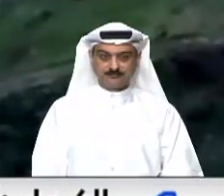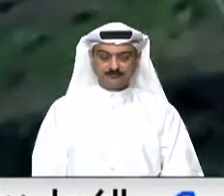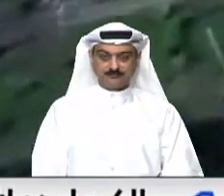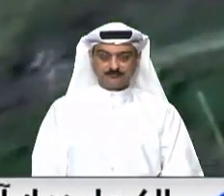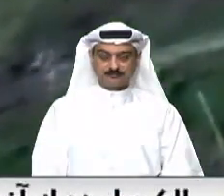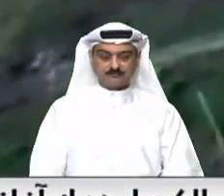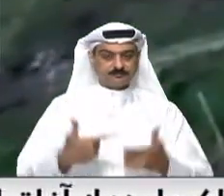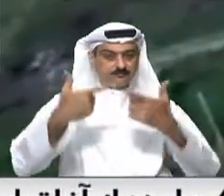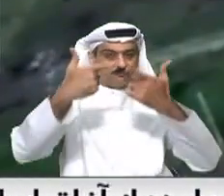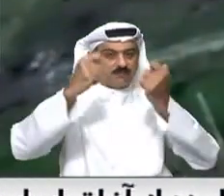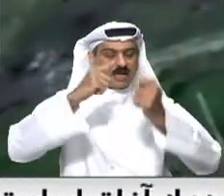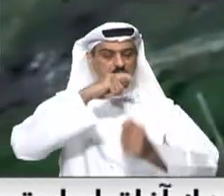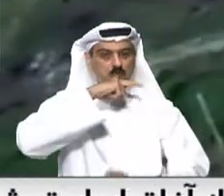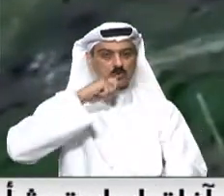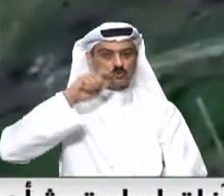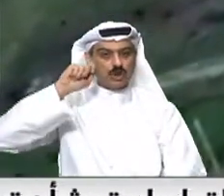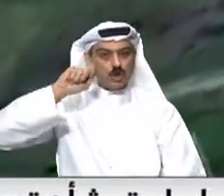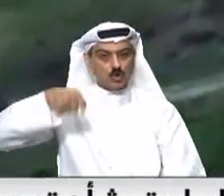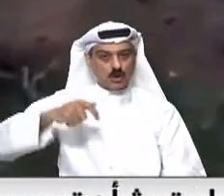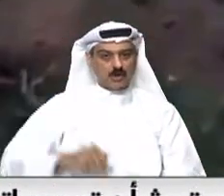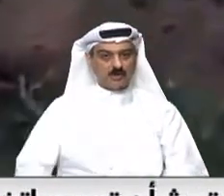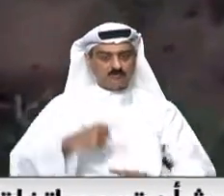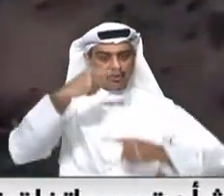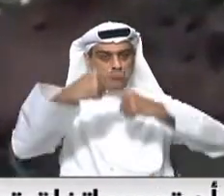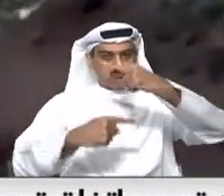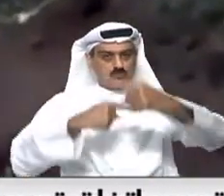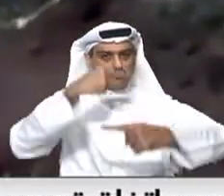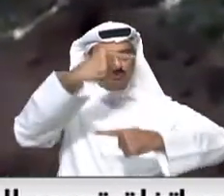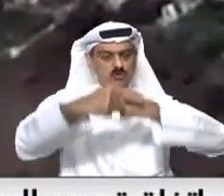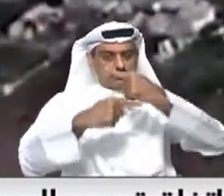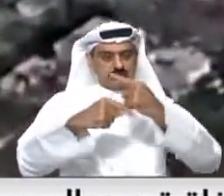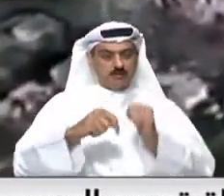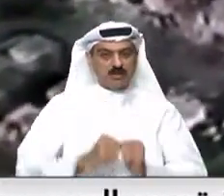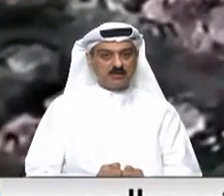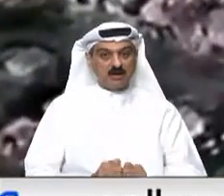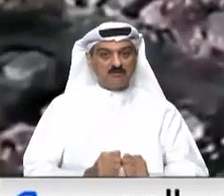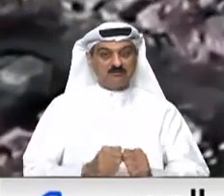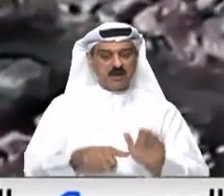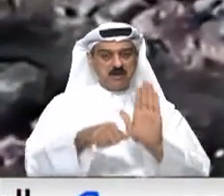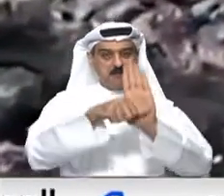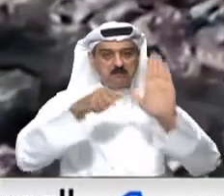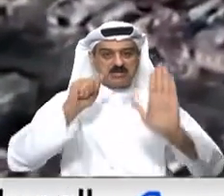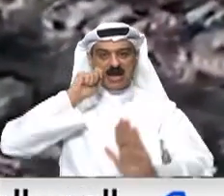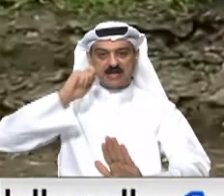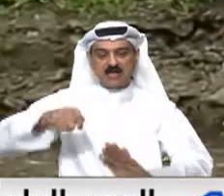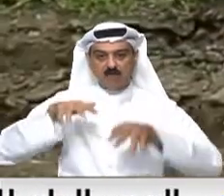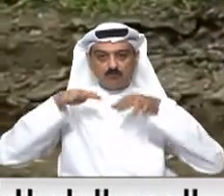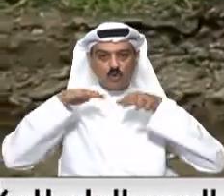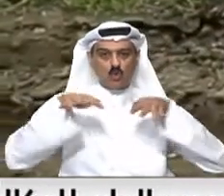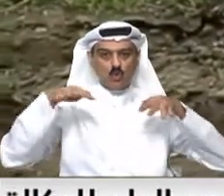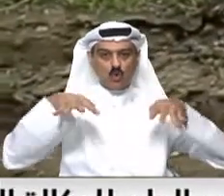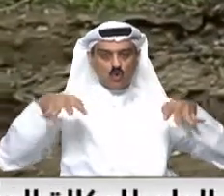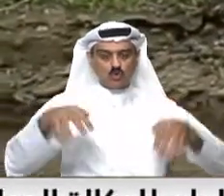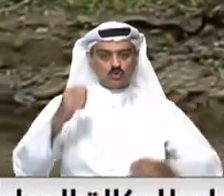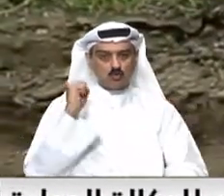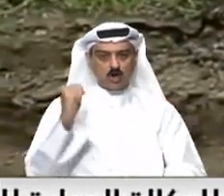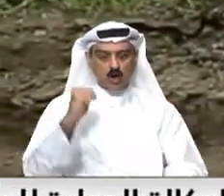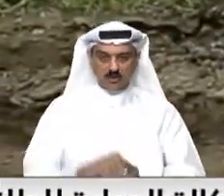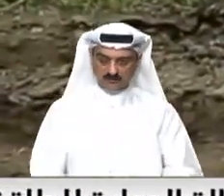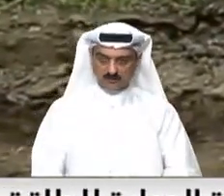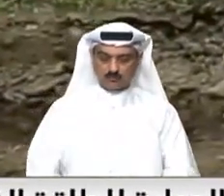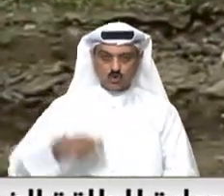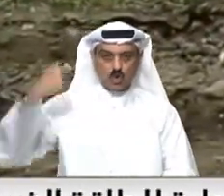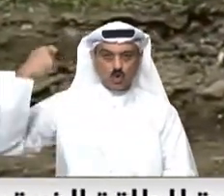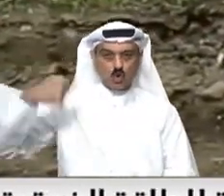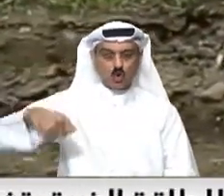الحرب الروسيه الاوكرانيه تتصاعد بعد ايام من بدء كييف هجومها المضاد نائبه وزير الدفاع